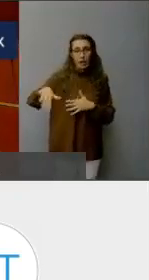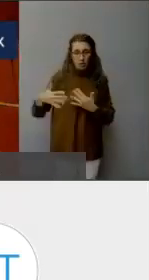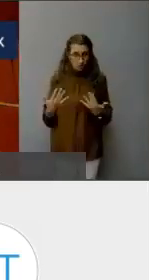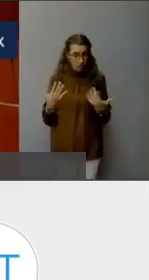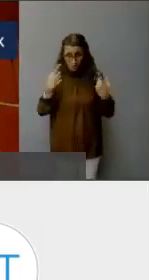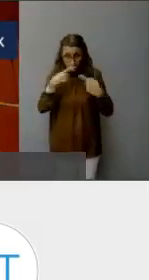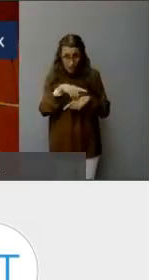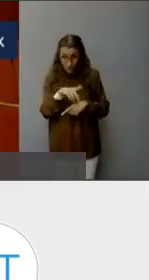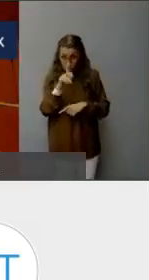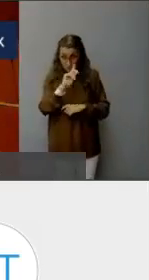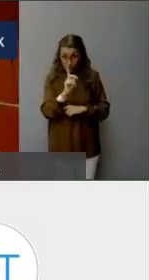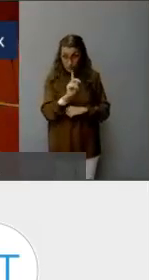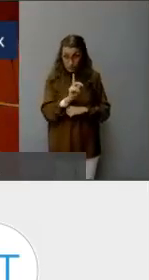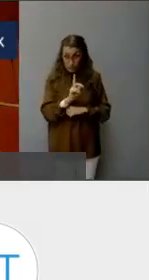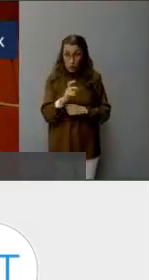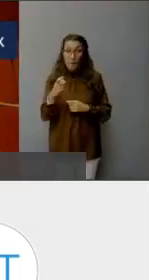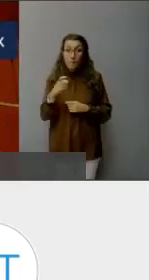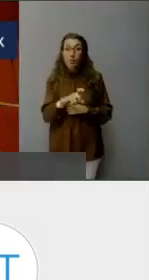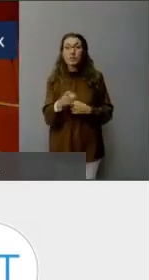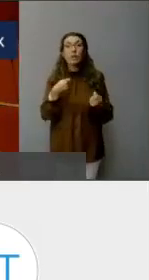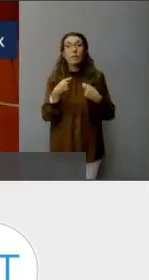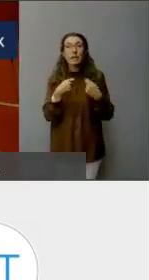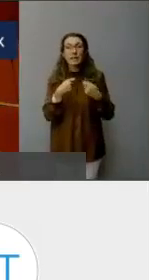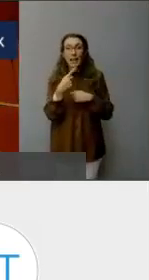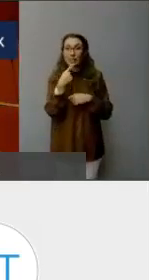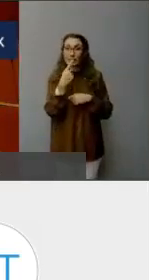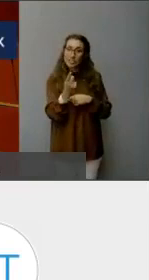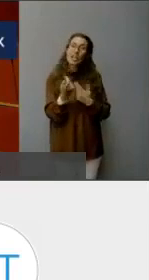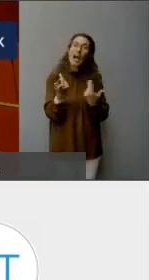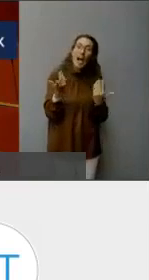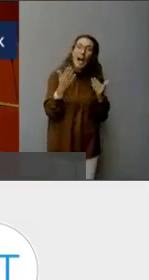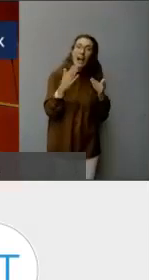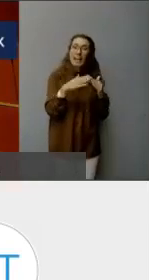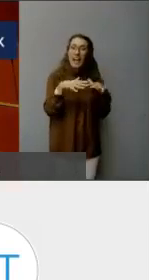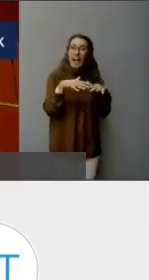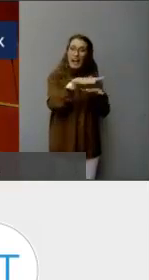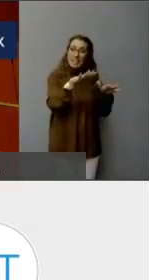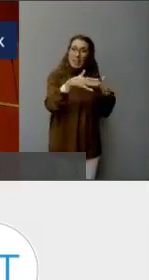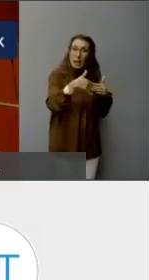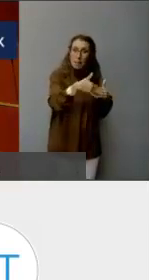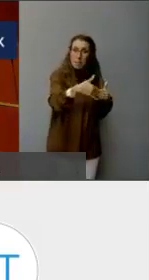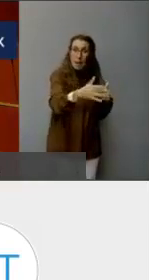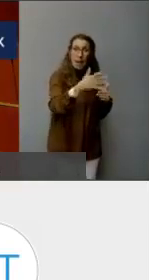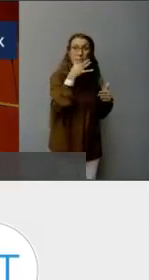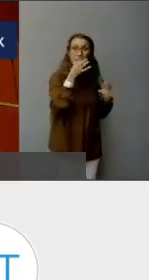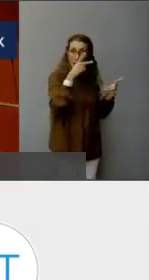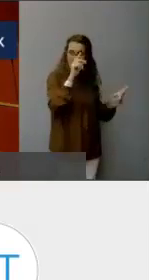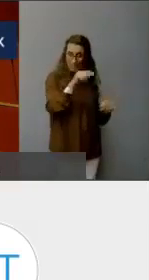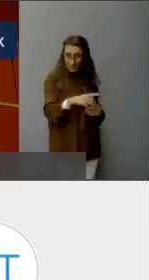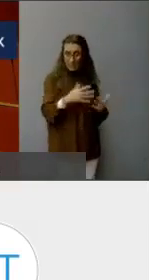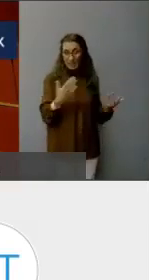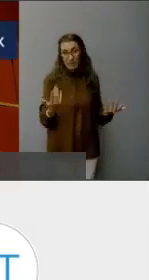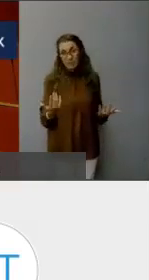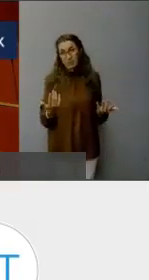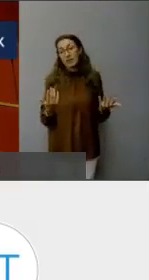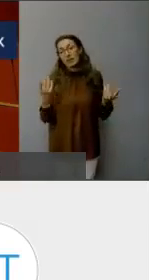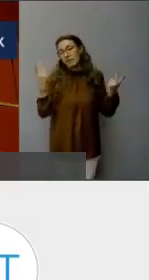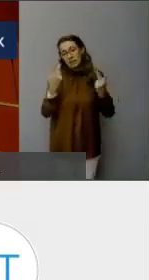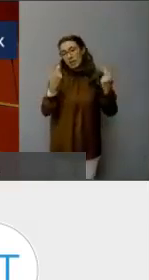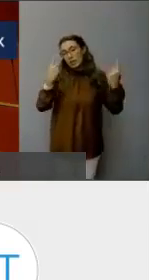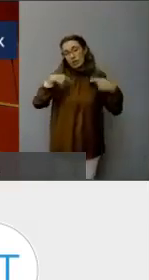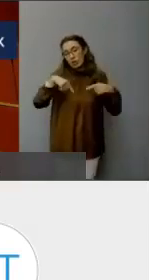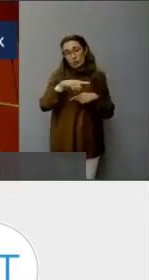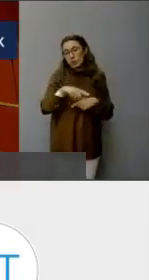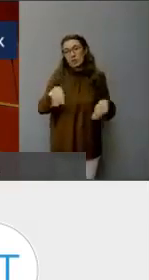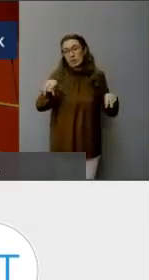il mercato dice che sono più bari alle case sul mare e quindi visto che ovviamente lo ripetiamo l'agricoltura non